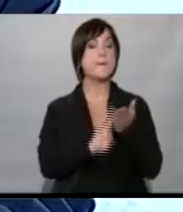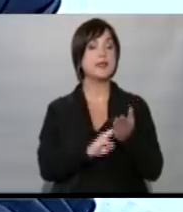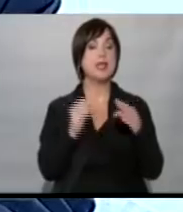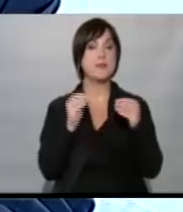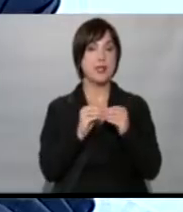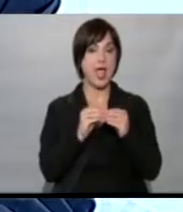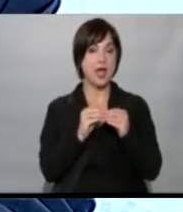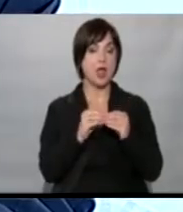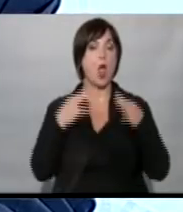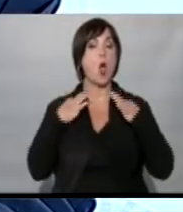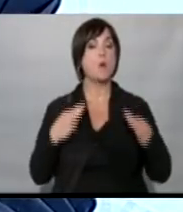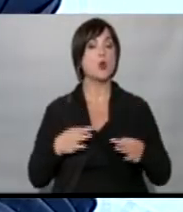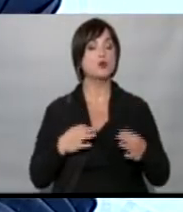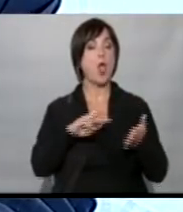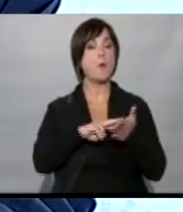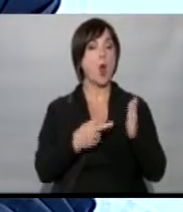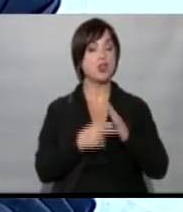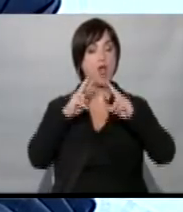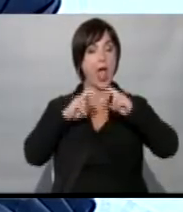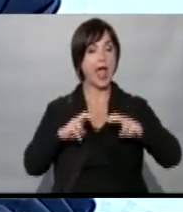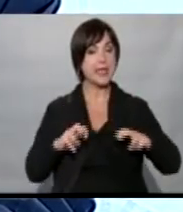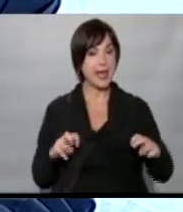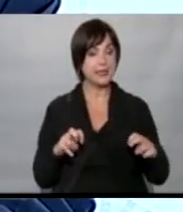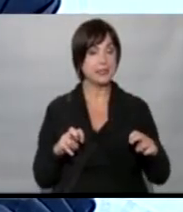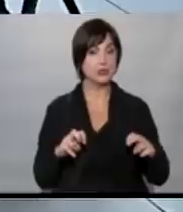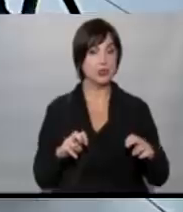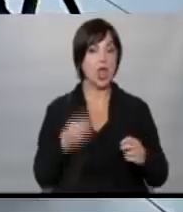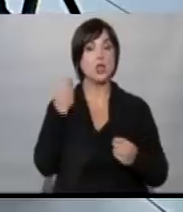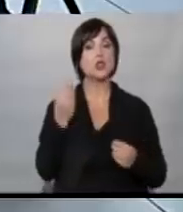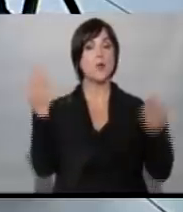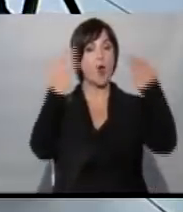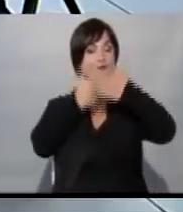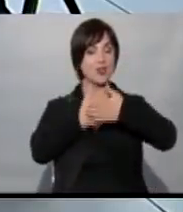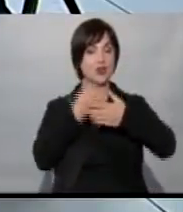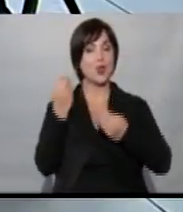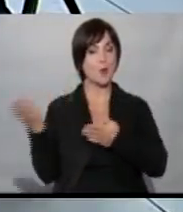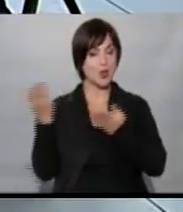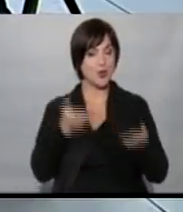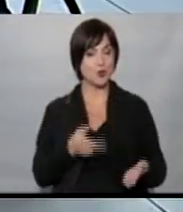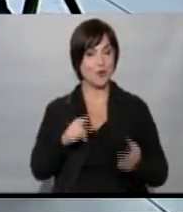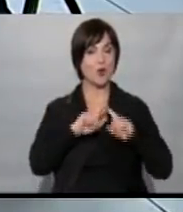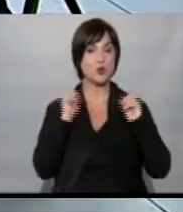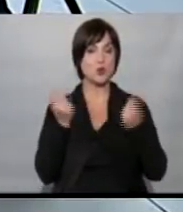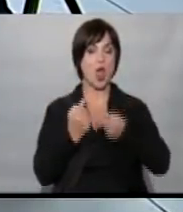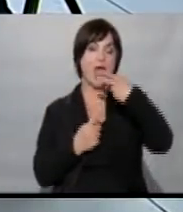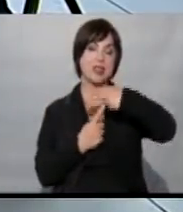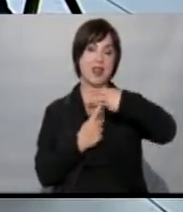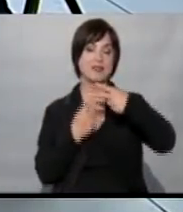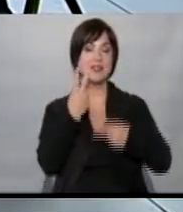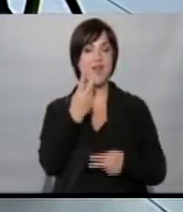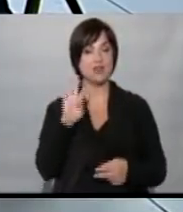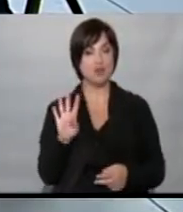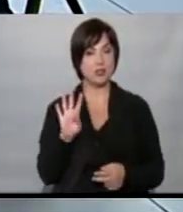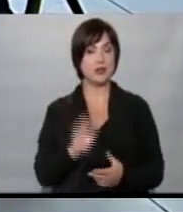Билјали, професор и политички аналитичар. Добро вечер. Добро вечер. Добре дојдовте во студиото на телевизија